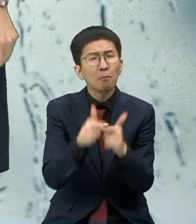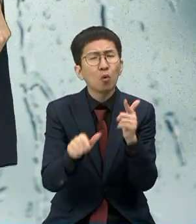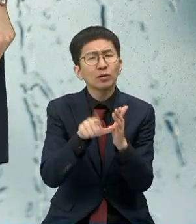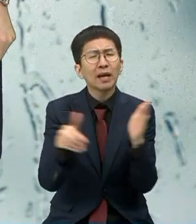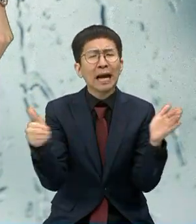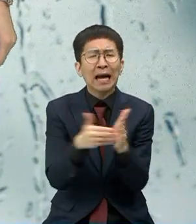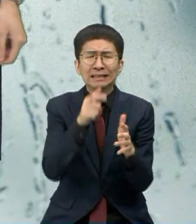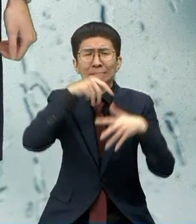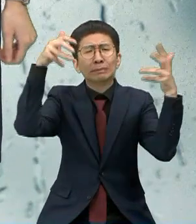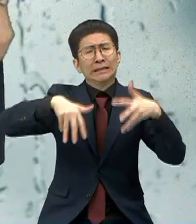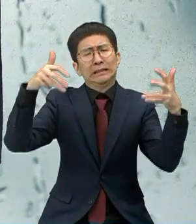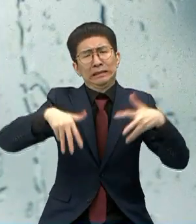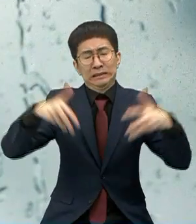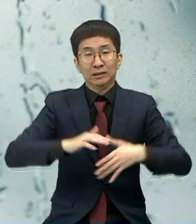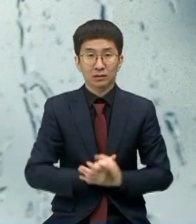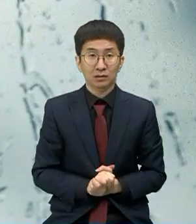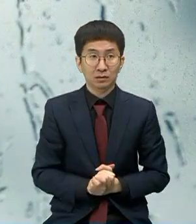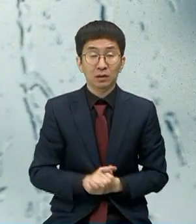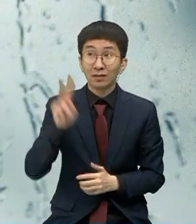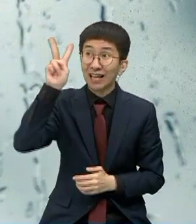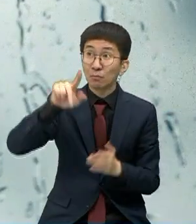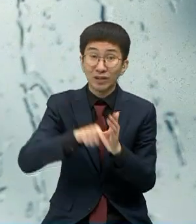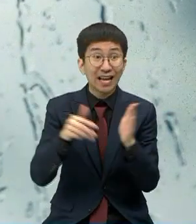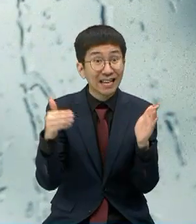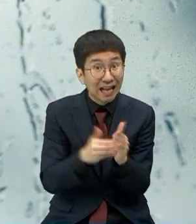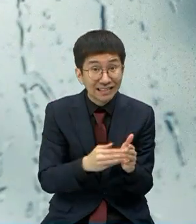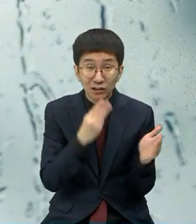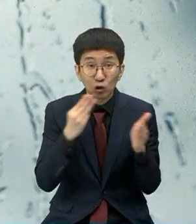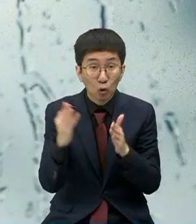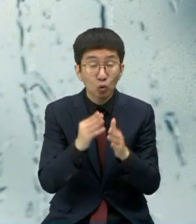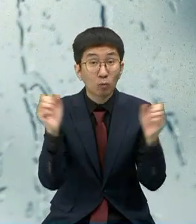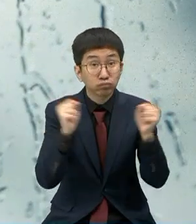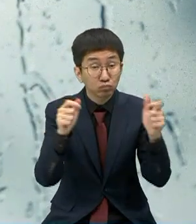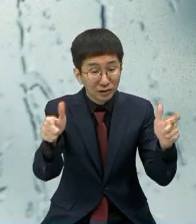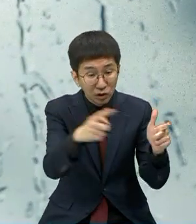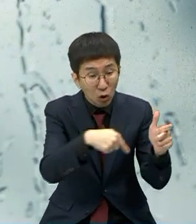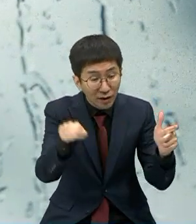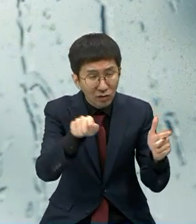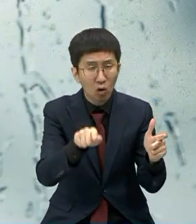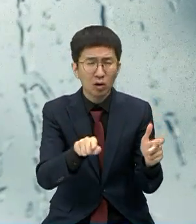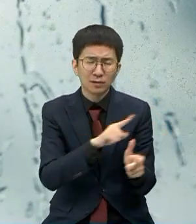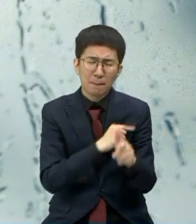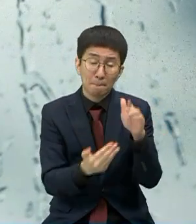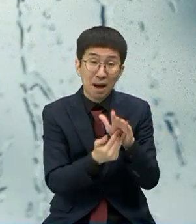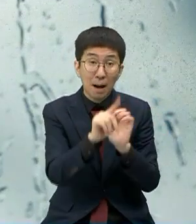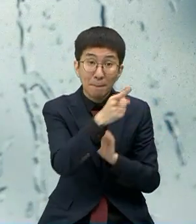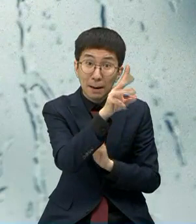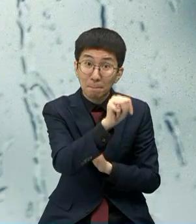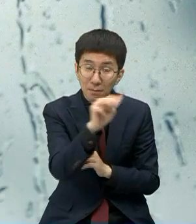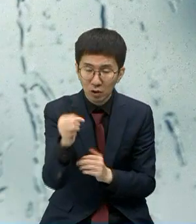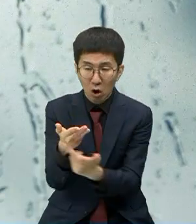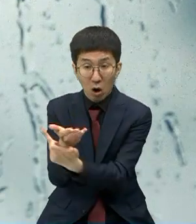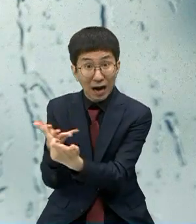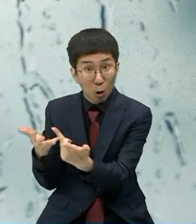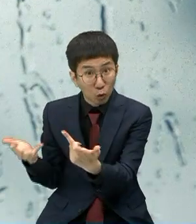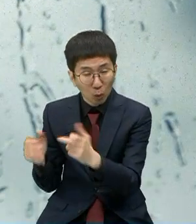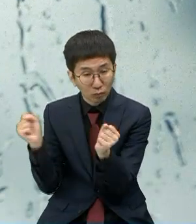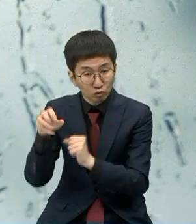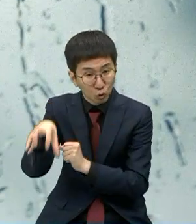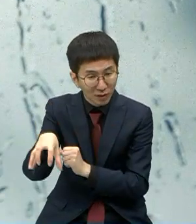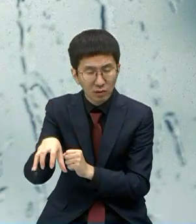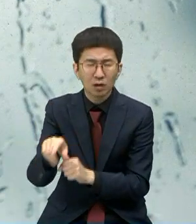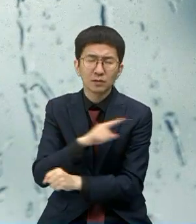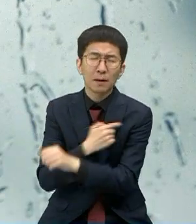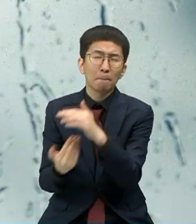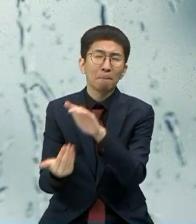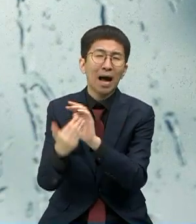예보가 나와 있는데요. 일단 모레까지 경기 북부에 많게는 100mm 이상, 강원 북부에는 많게는 150mm 이상의